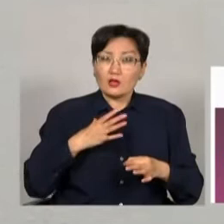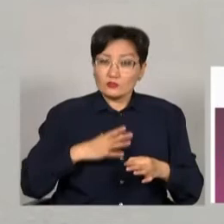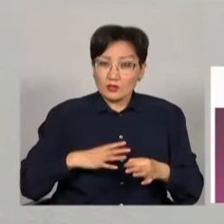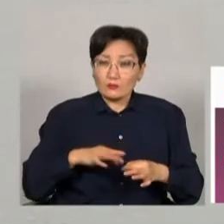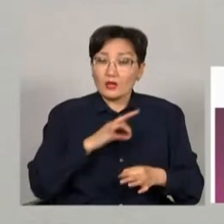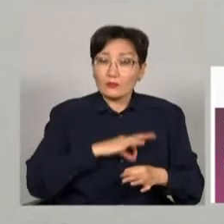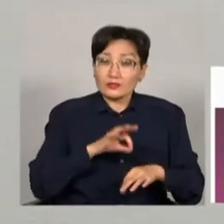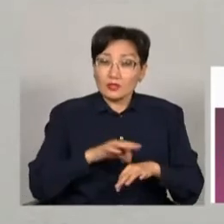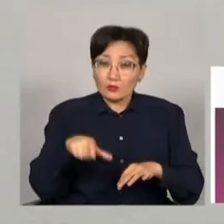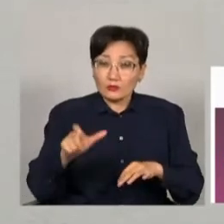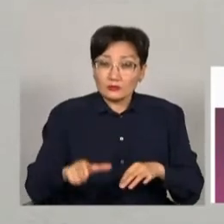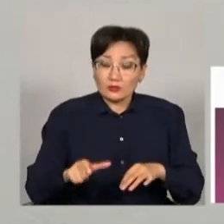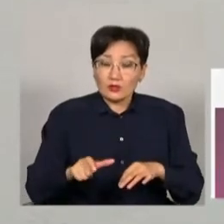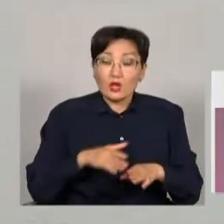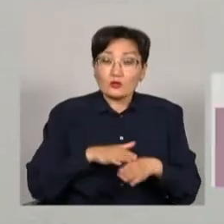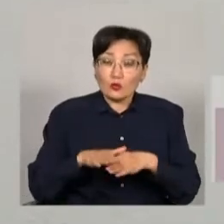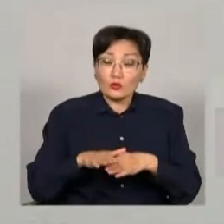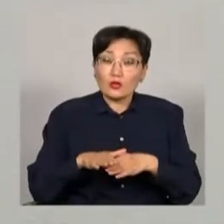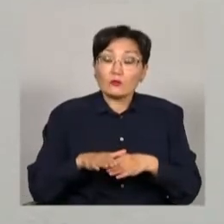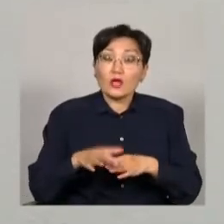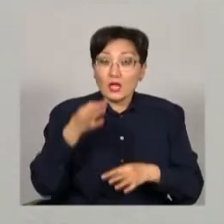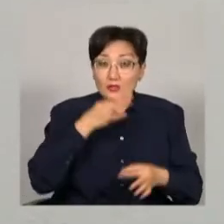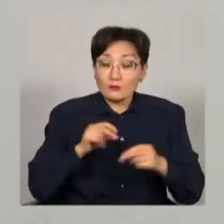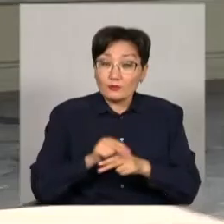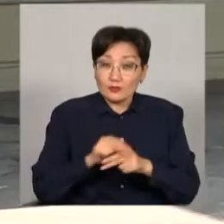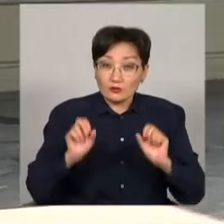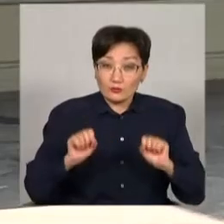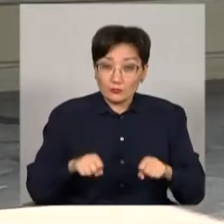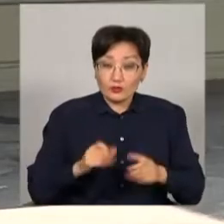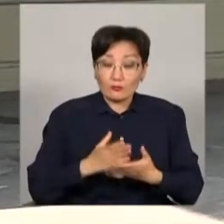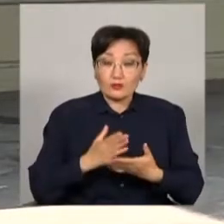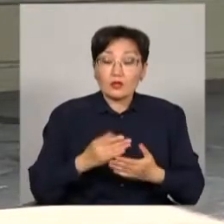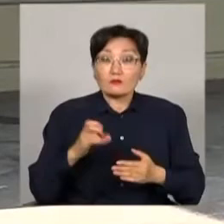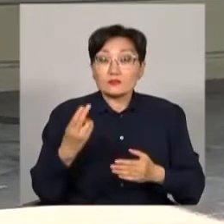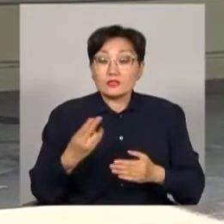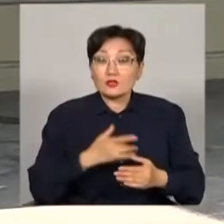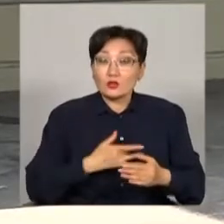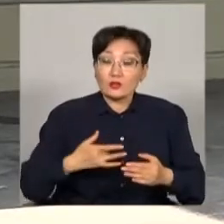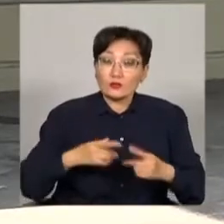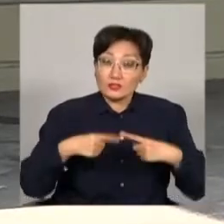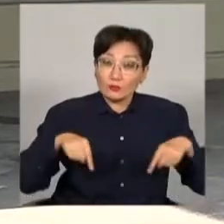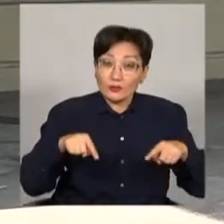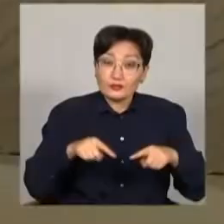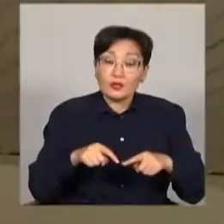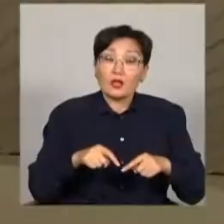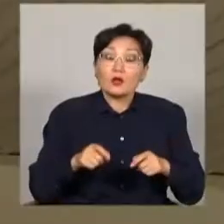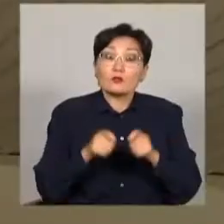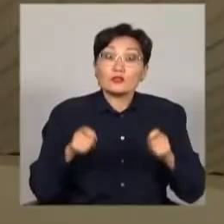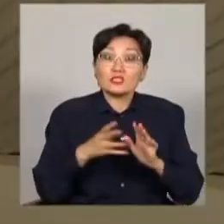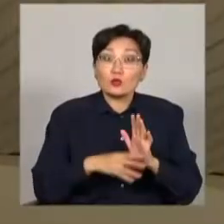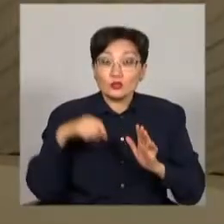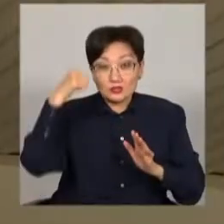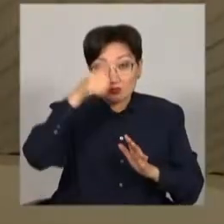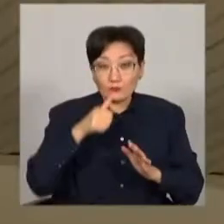пайдаланған науқастарды біз соған толық дәрімен емдеп шығуға мүмкіншілігіміз бар. Бүгінде ұлттық фтизиопульмонология орталығының құрылғанына 90